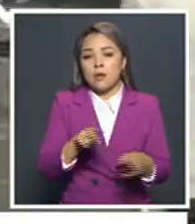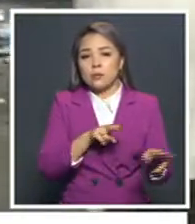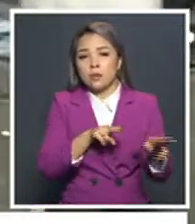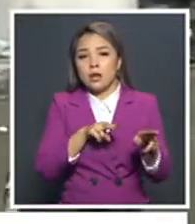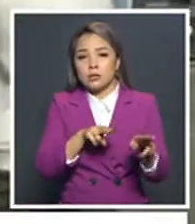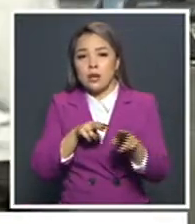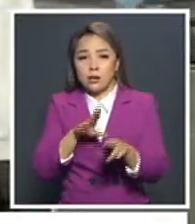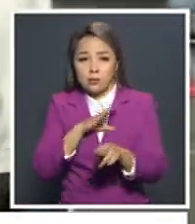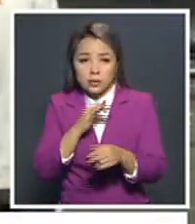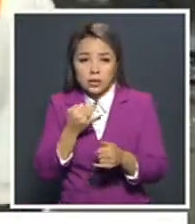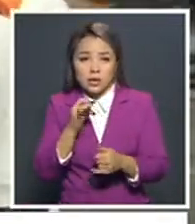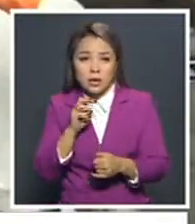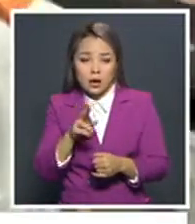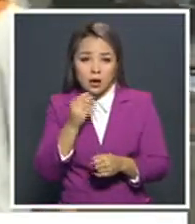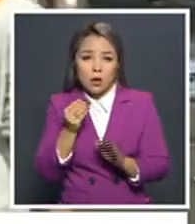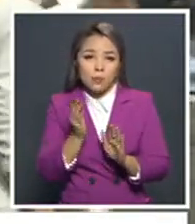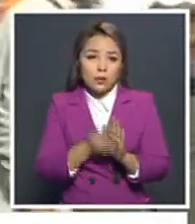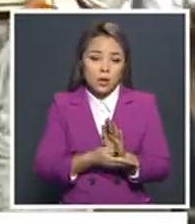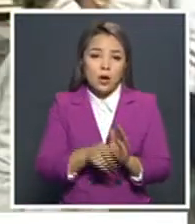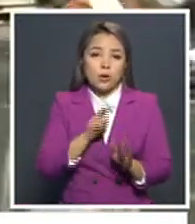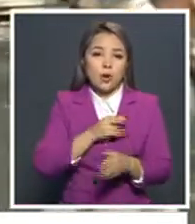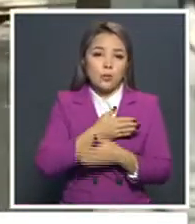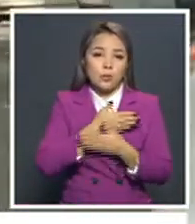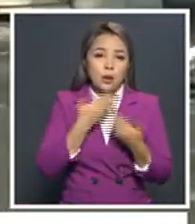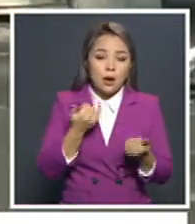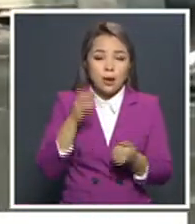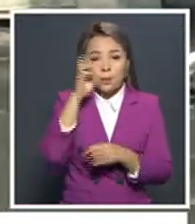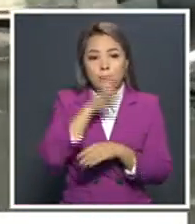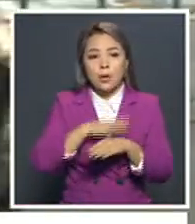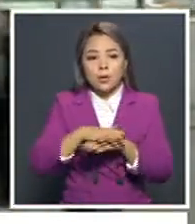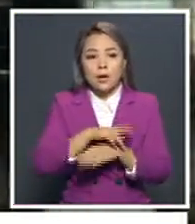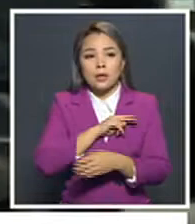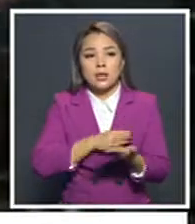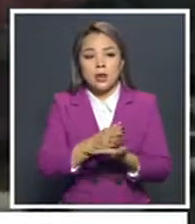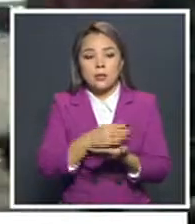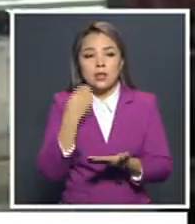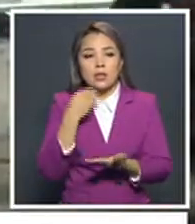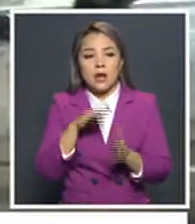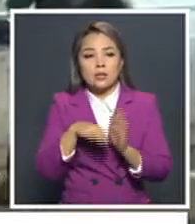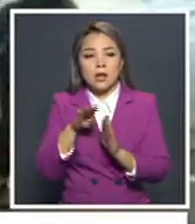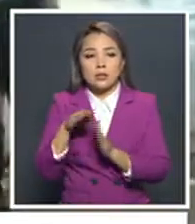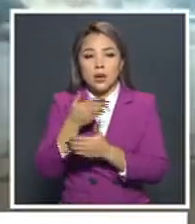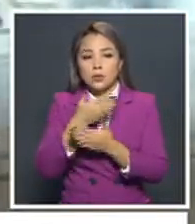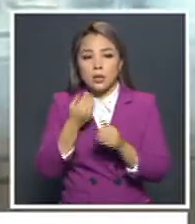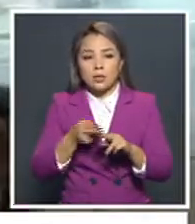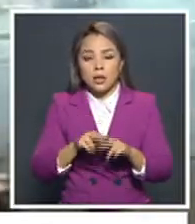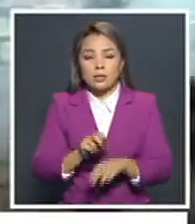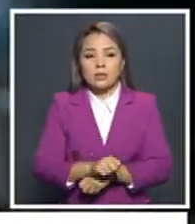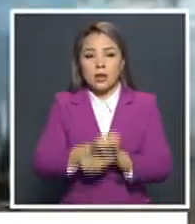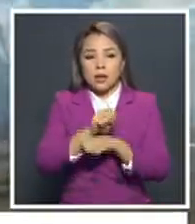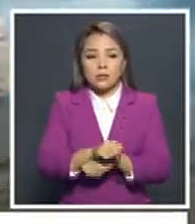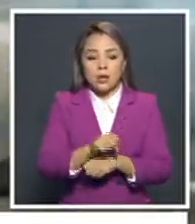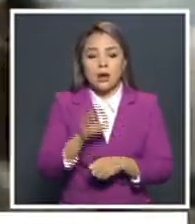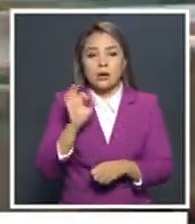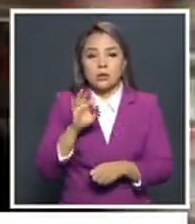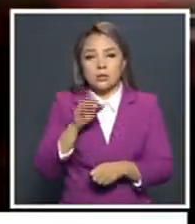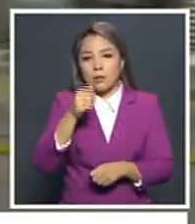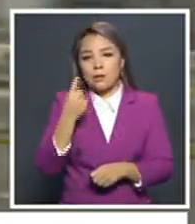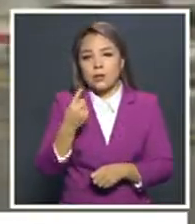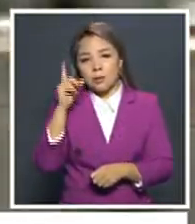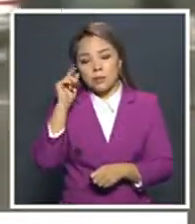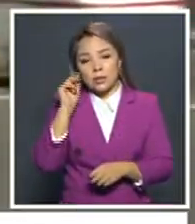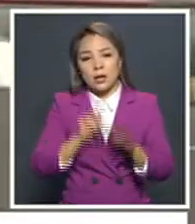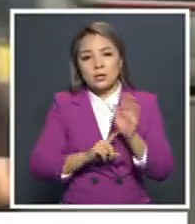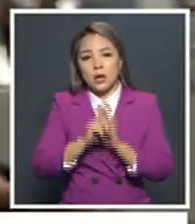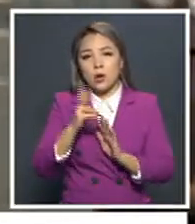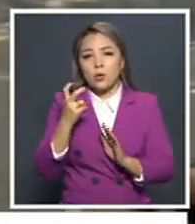жатыр. Иракта коррупцияға, жұмыссыздыққа, мемлекеттік қызметтер сапасының нашарлығына қарсы манифестациялар қазан бірінде басталды.